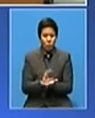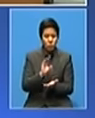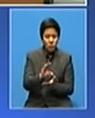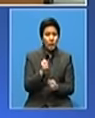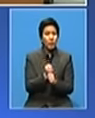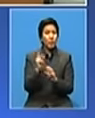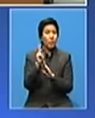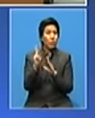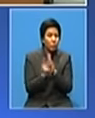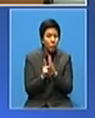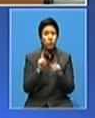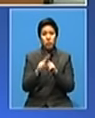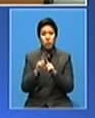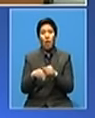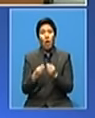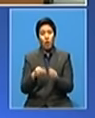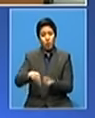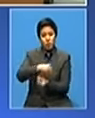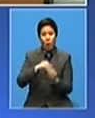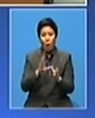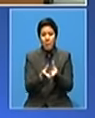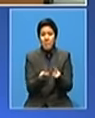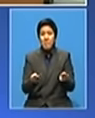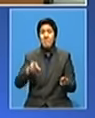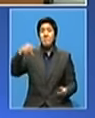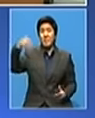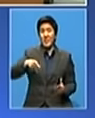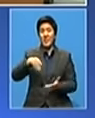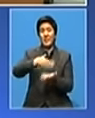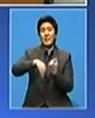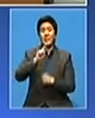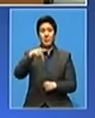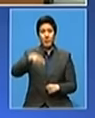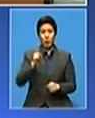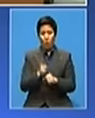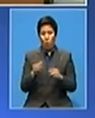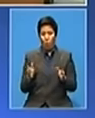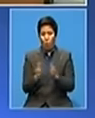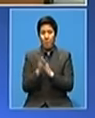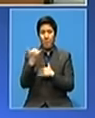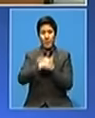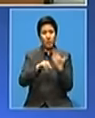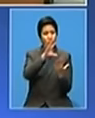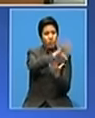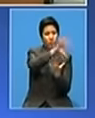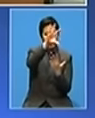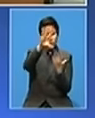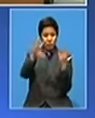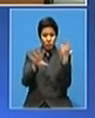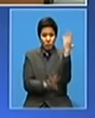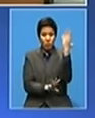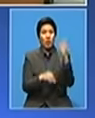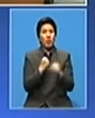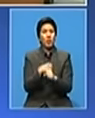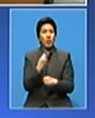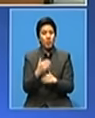ระเบียบต่างๆเพื่อให้เกิดการค้าการลงทุนในพื้นที่ให้ได้โดยเร็วรวมทั้งสานสัมพันธ์กับประเทศเพื่อนบ้านคอนเนคทิวิตี้นะครับให้เขาได้